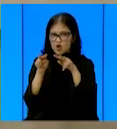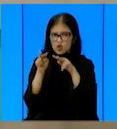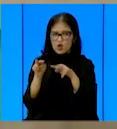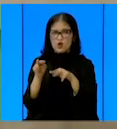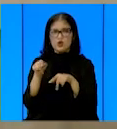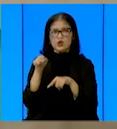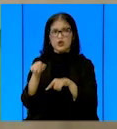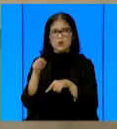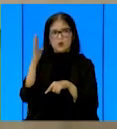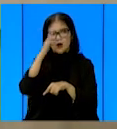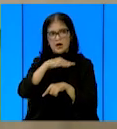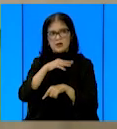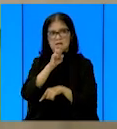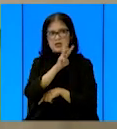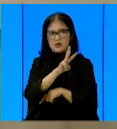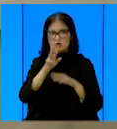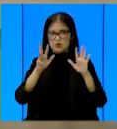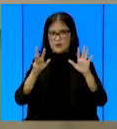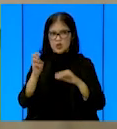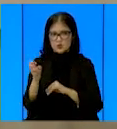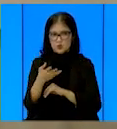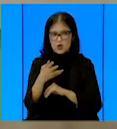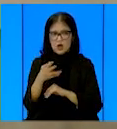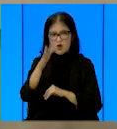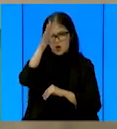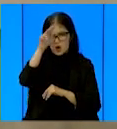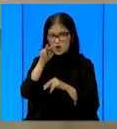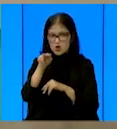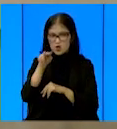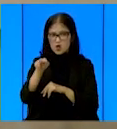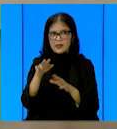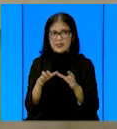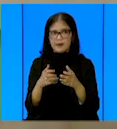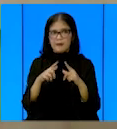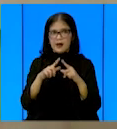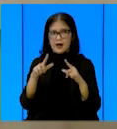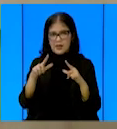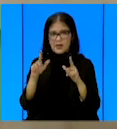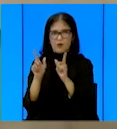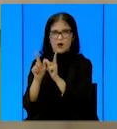39 juta tayangan. Saya dihubungi sama tim Alan, bahwasanya Alan